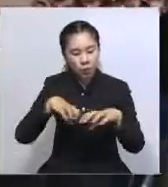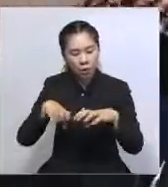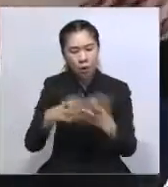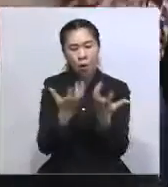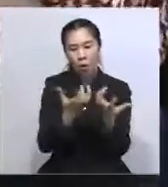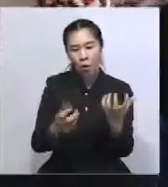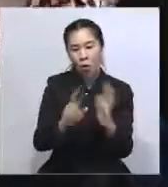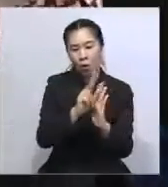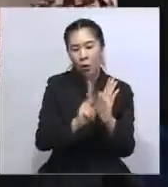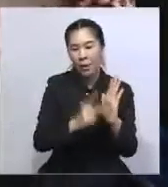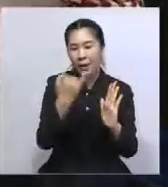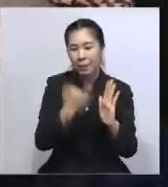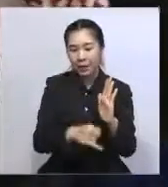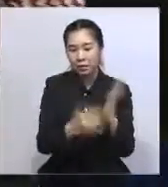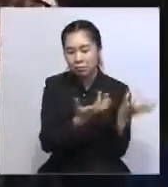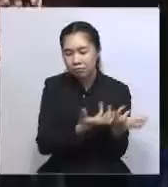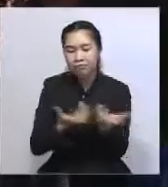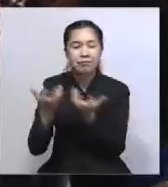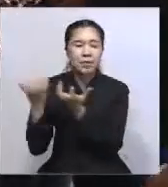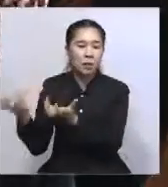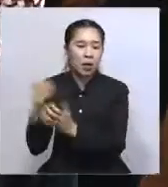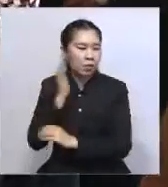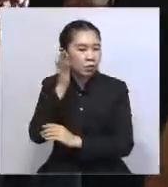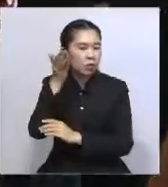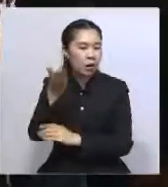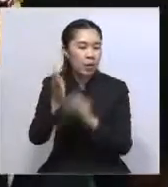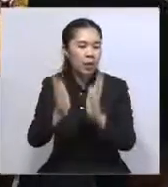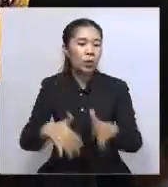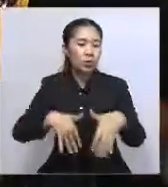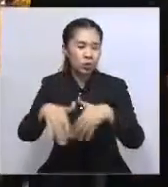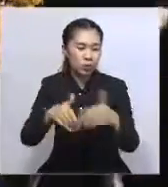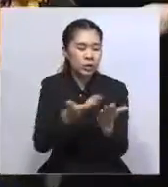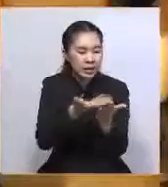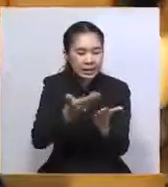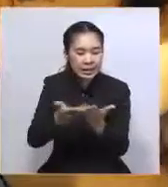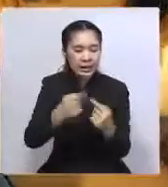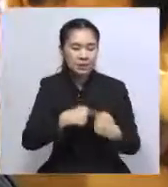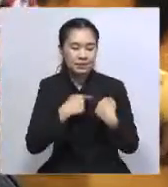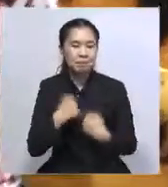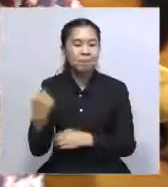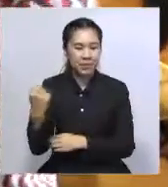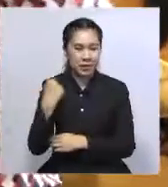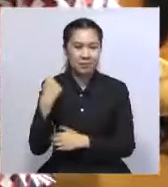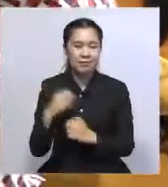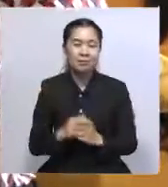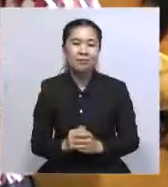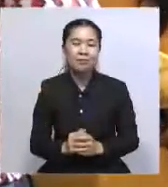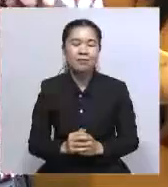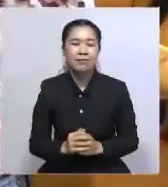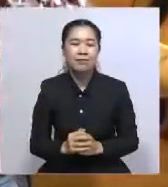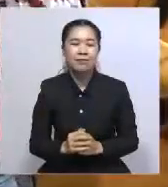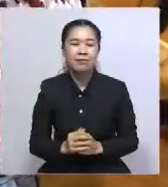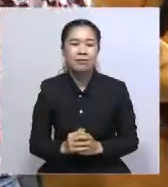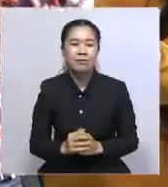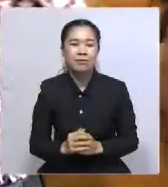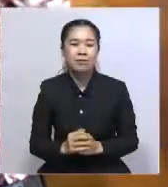ของผิดกฎหมายออกไปก็ทำให้การค้าขายหลังจากนี้ผู้ซื้อสามารถเลือกซื้อสินค้าได้สะดวกใจมากขึ้นนะครับอีกหนึ่งท่านนะครับน